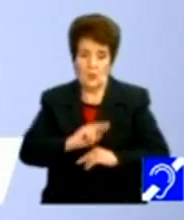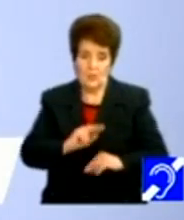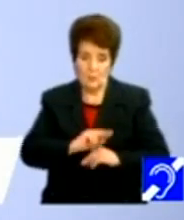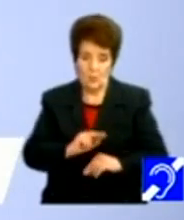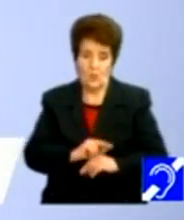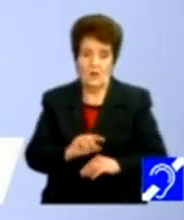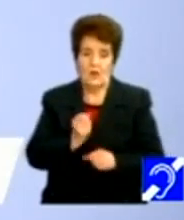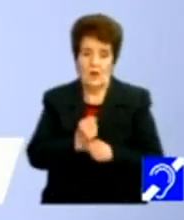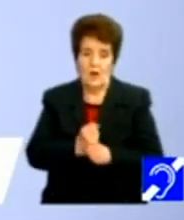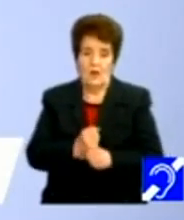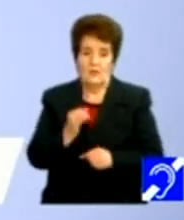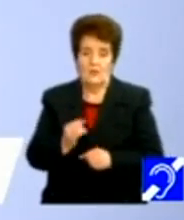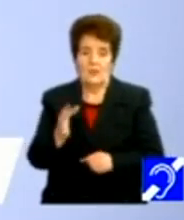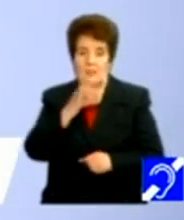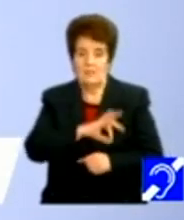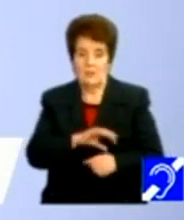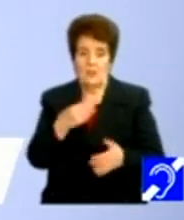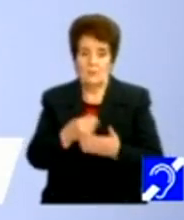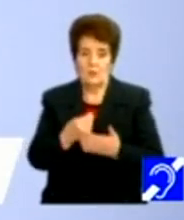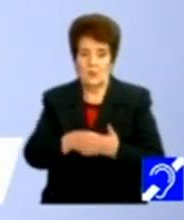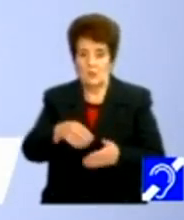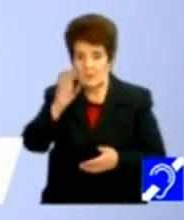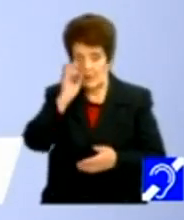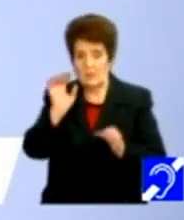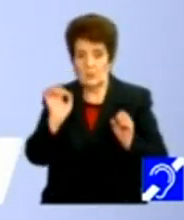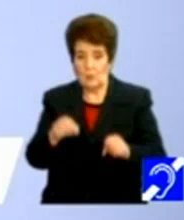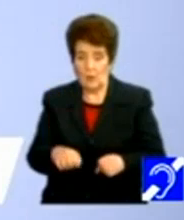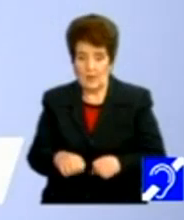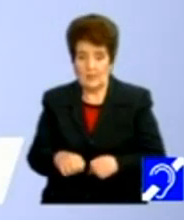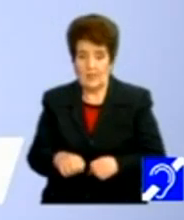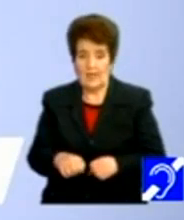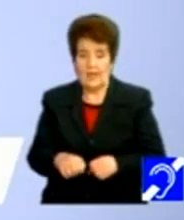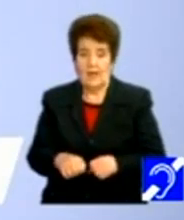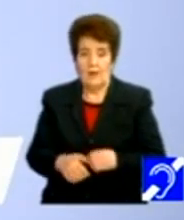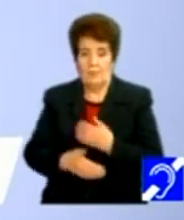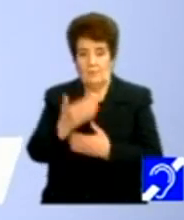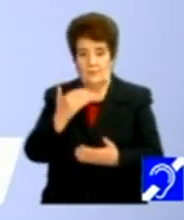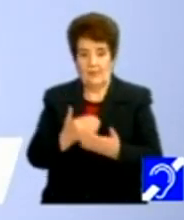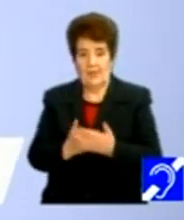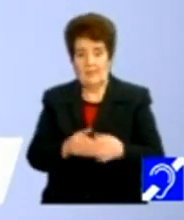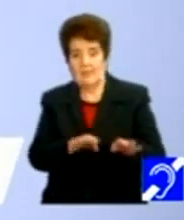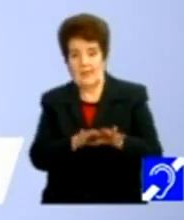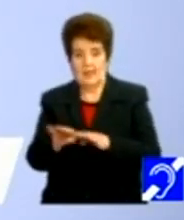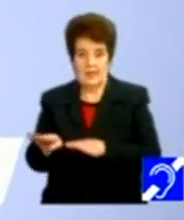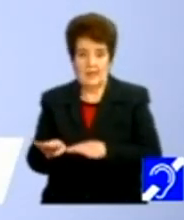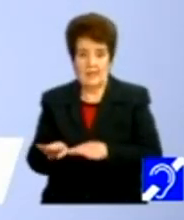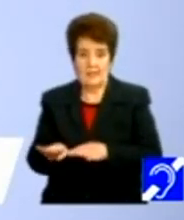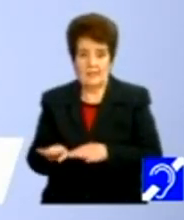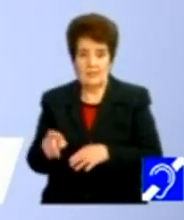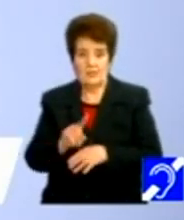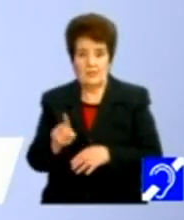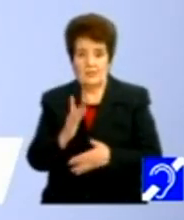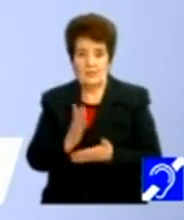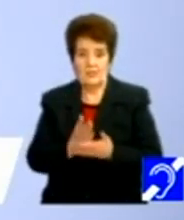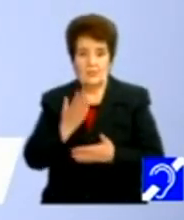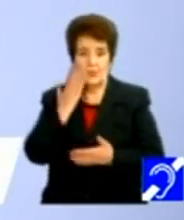sporurile de venituri la bugetul statului, se poate în cele din urmă să se egaleze cel puțin cu ceea ce este